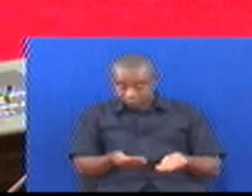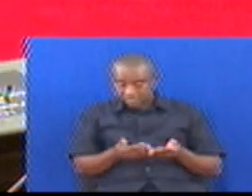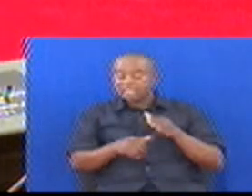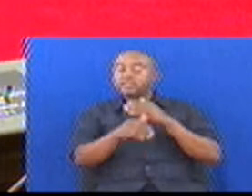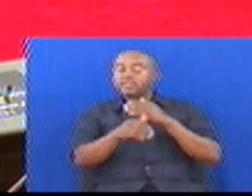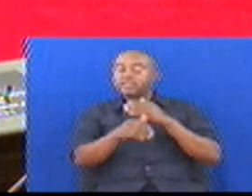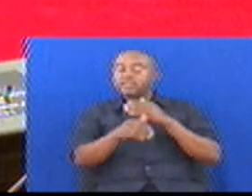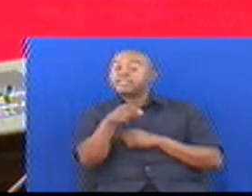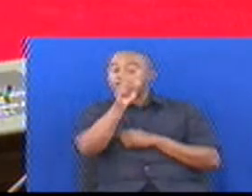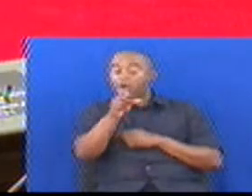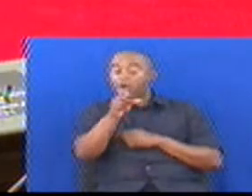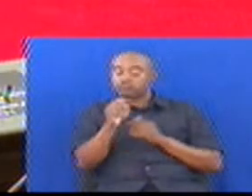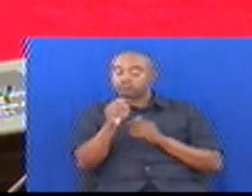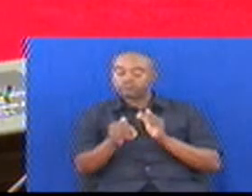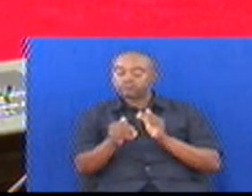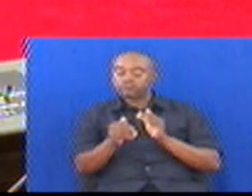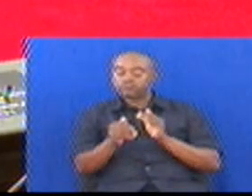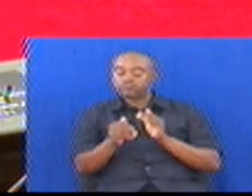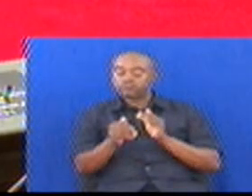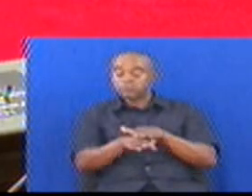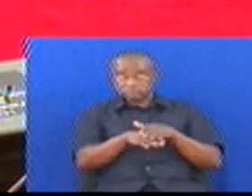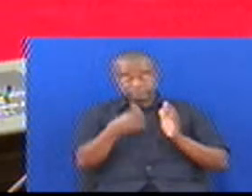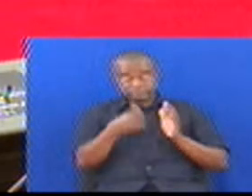wafugaji samaki kutoka